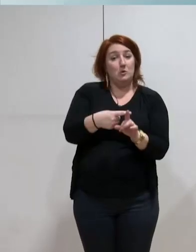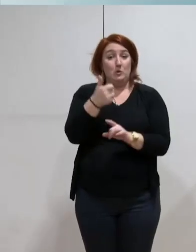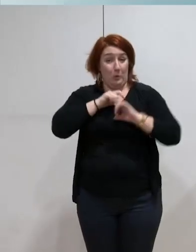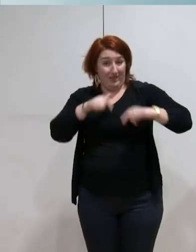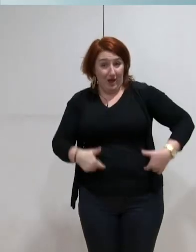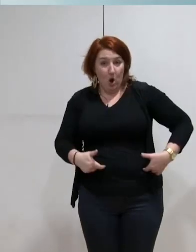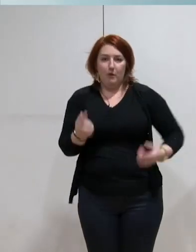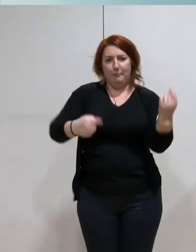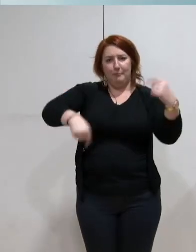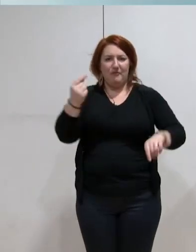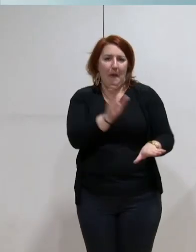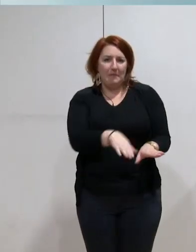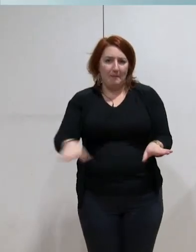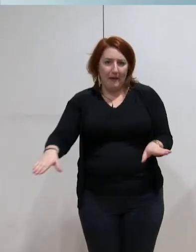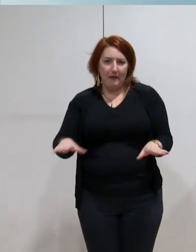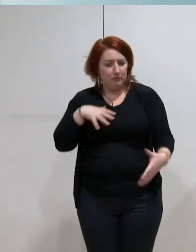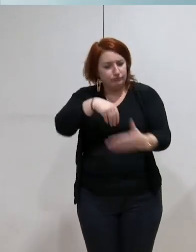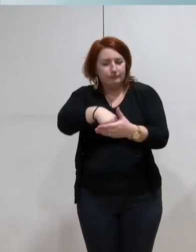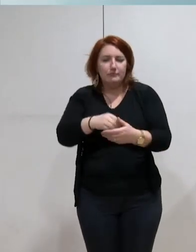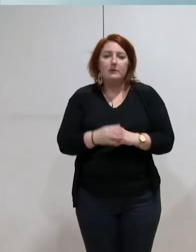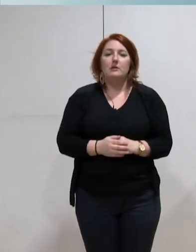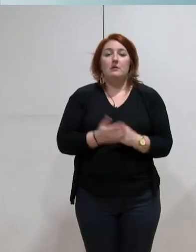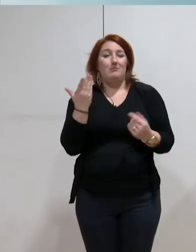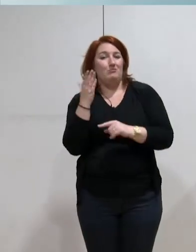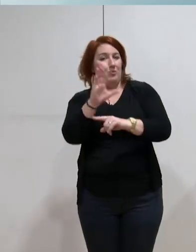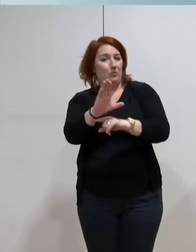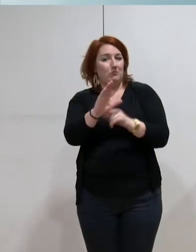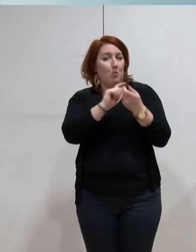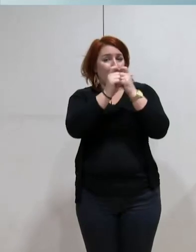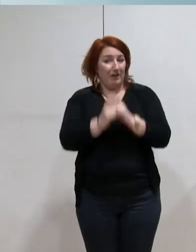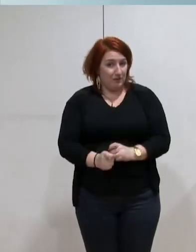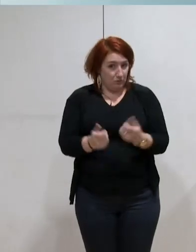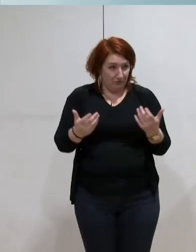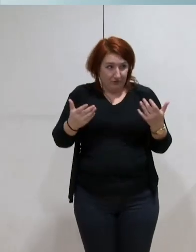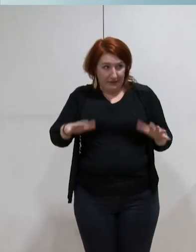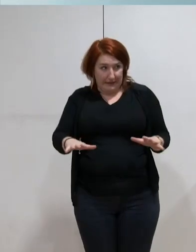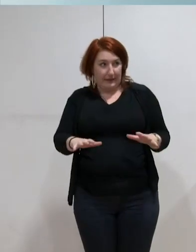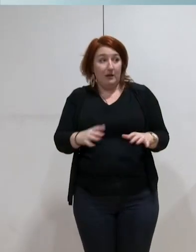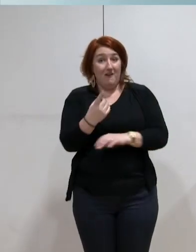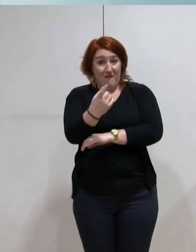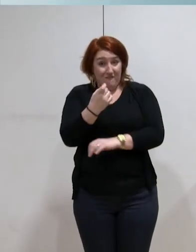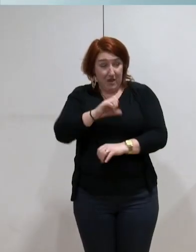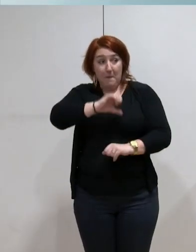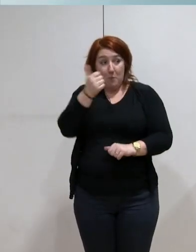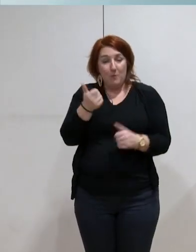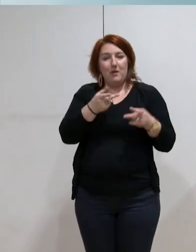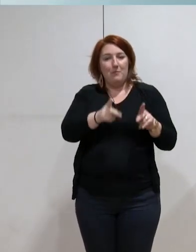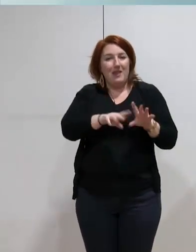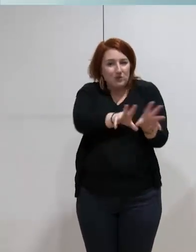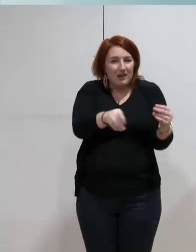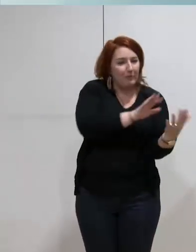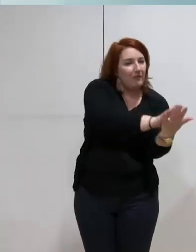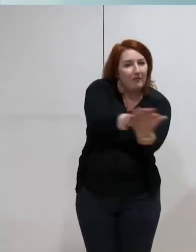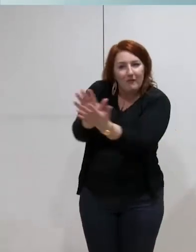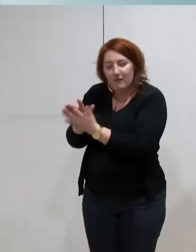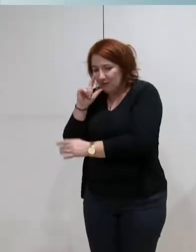école les modifications qui sont présentées ont été élaborées après consultation des équipes pédagogiques concernées